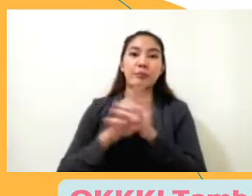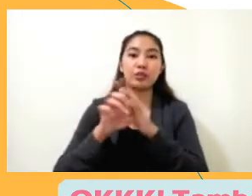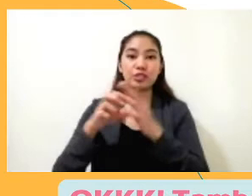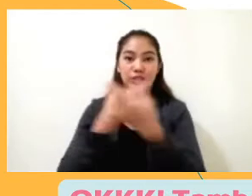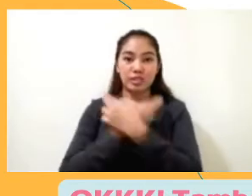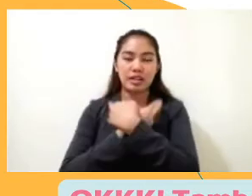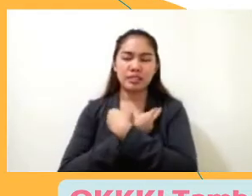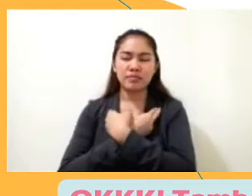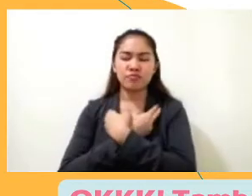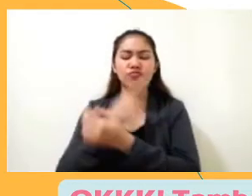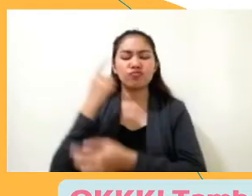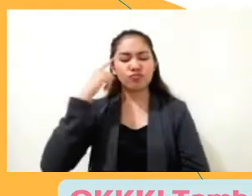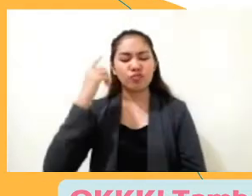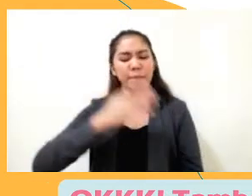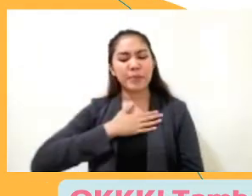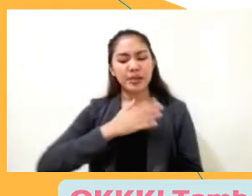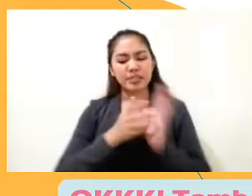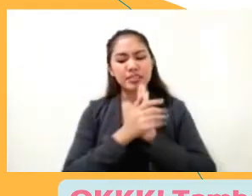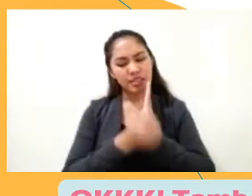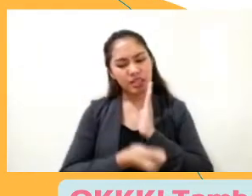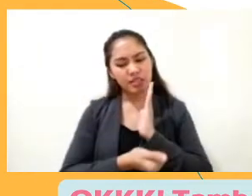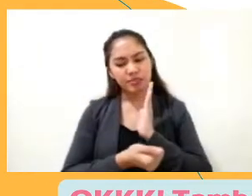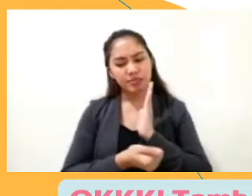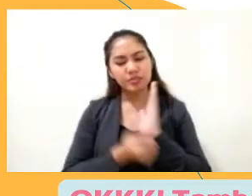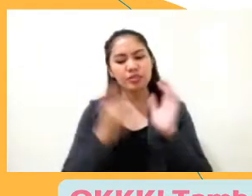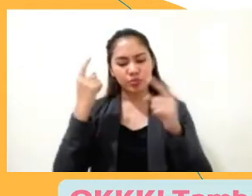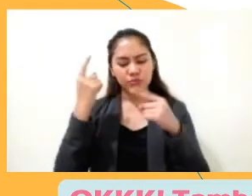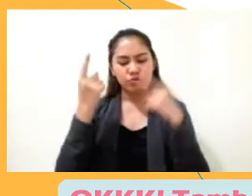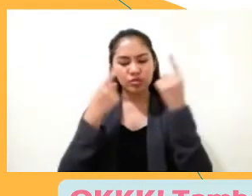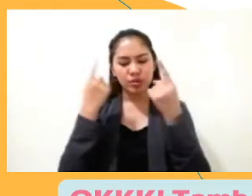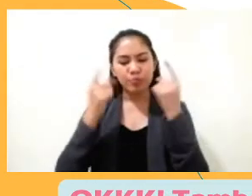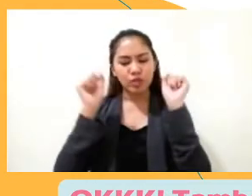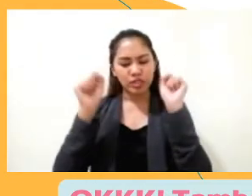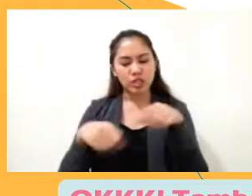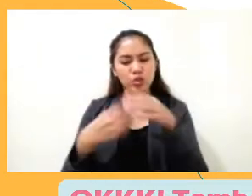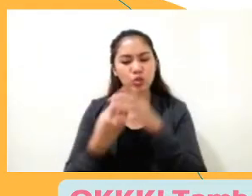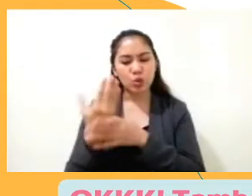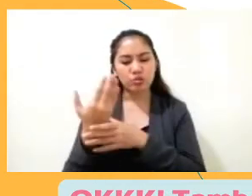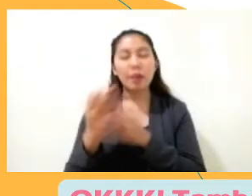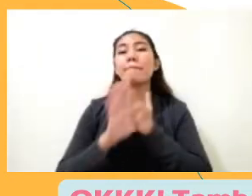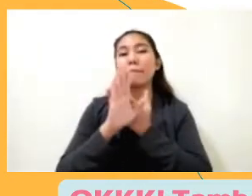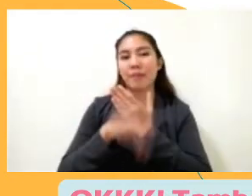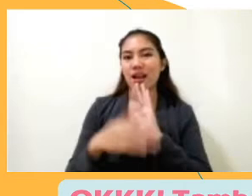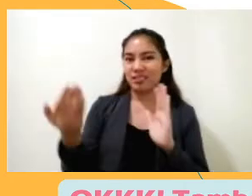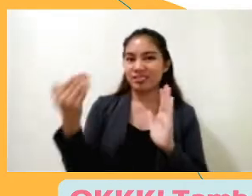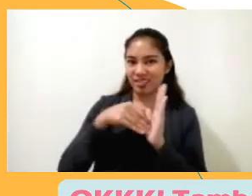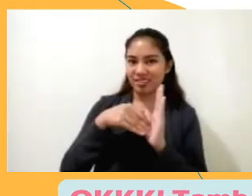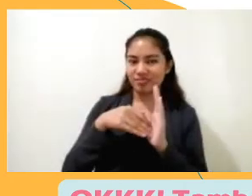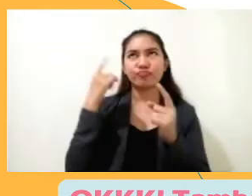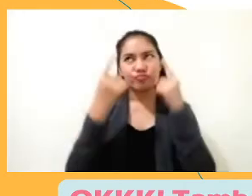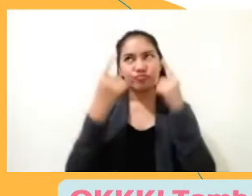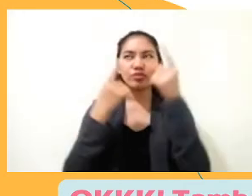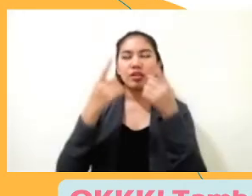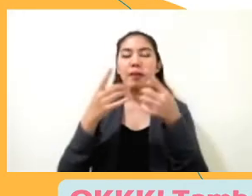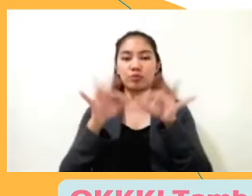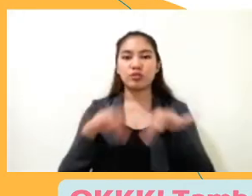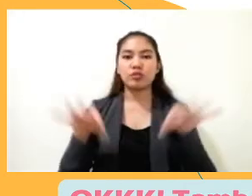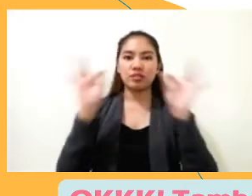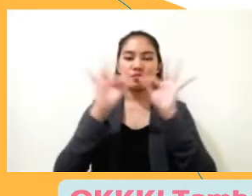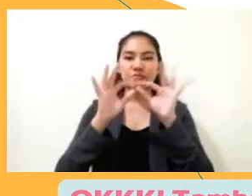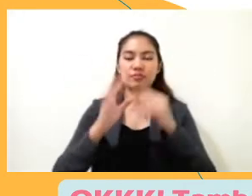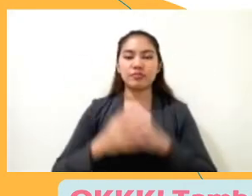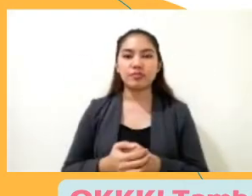kong gawin, no? Pwede ko naman itong palaguin, no? Okay. Yun yung parang hindi natin kailangan